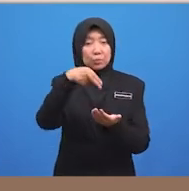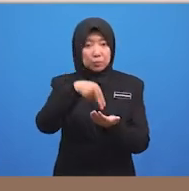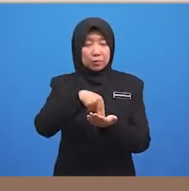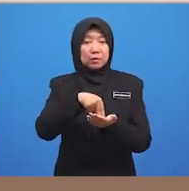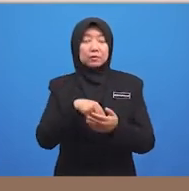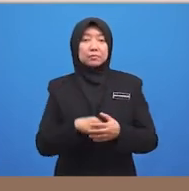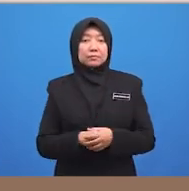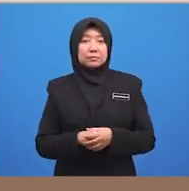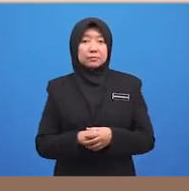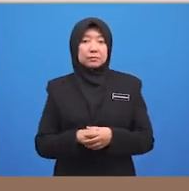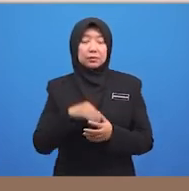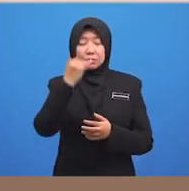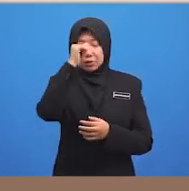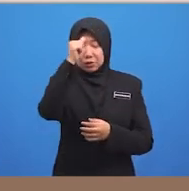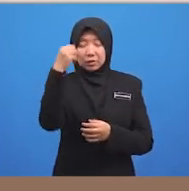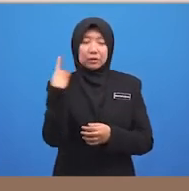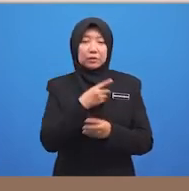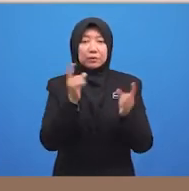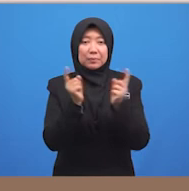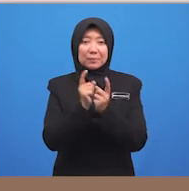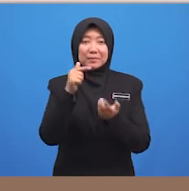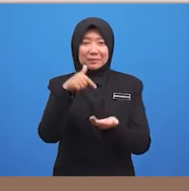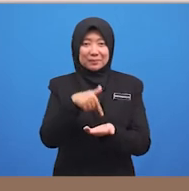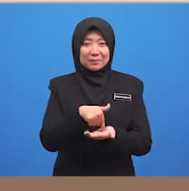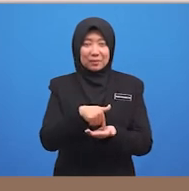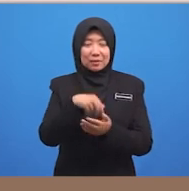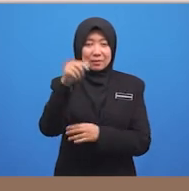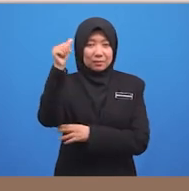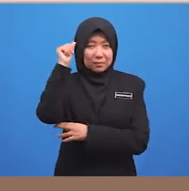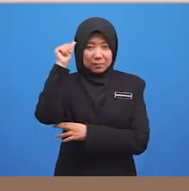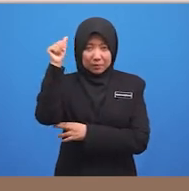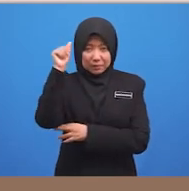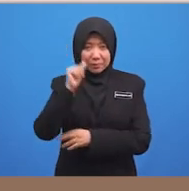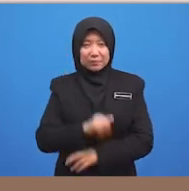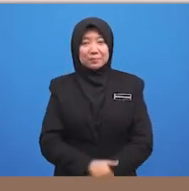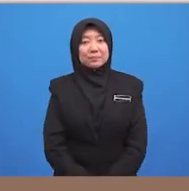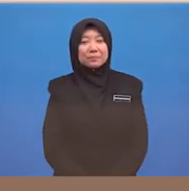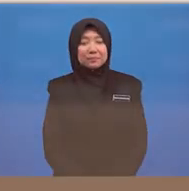InsyaAllah kita akan berjumpa lagi. Assalamualaikum.